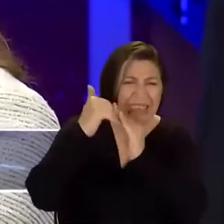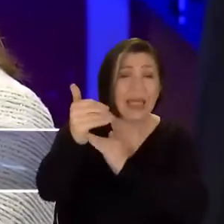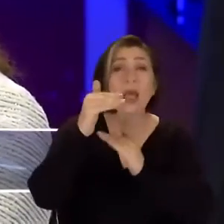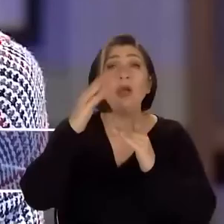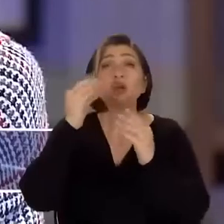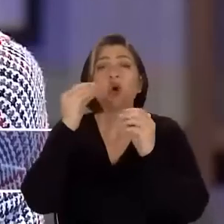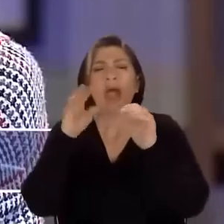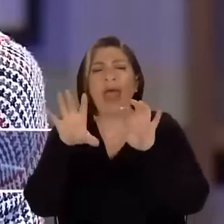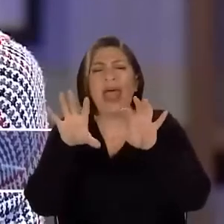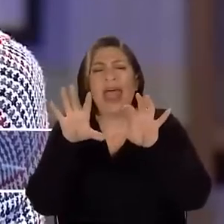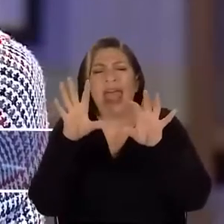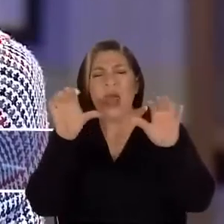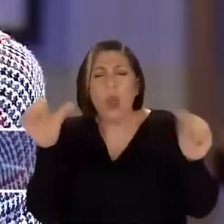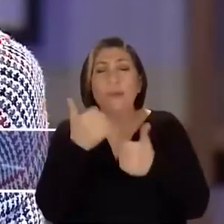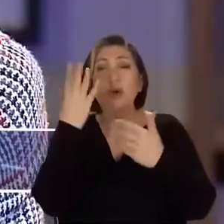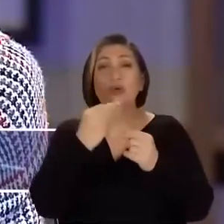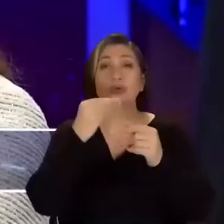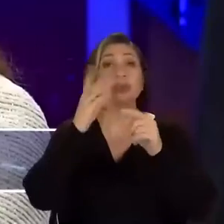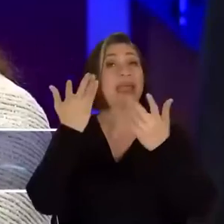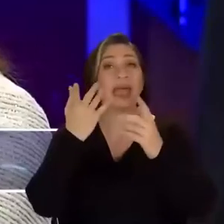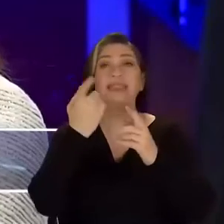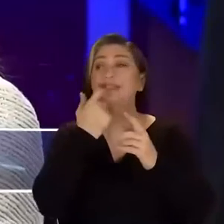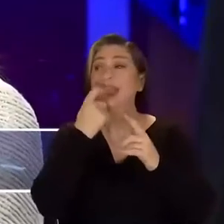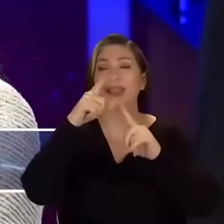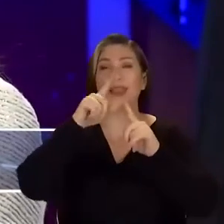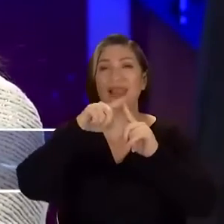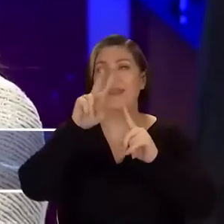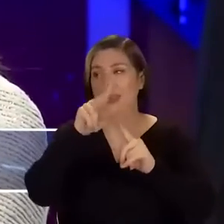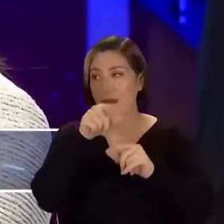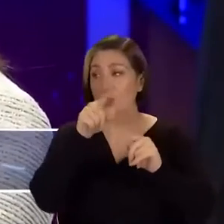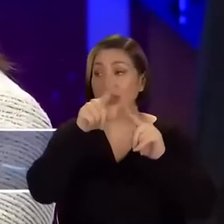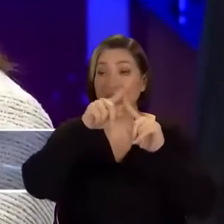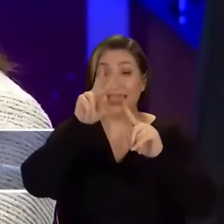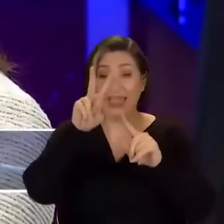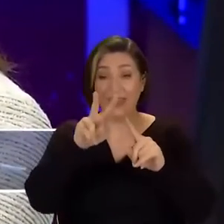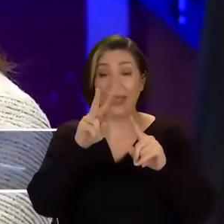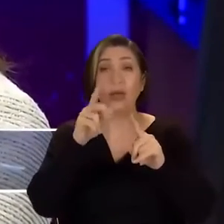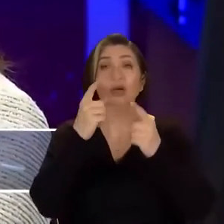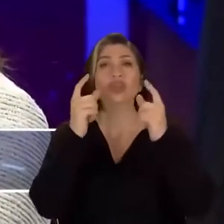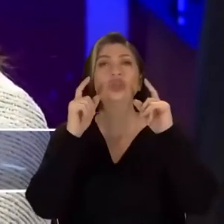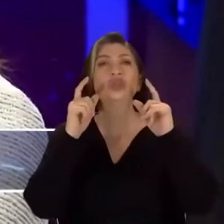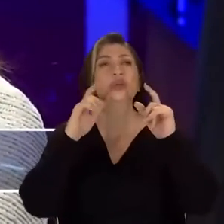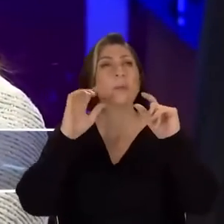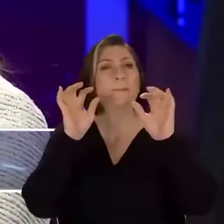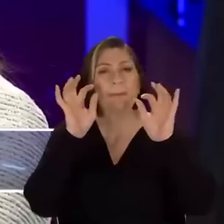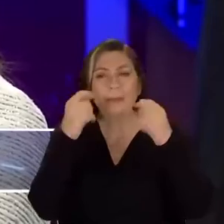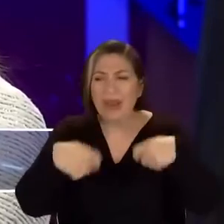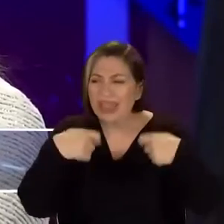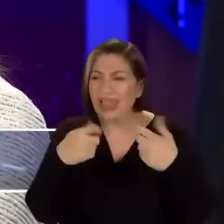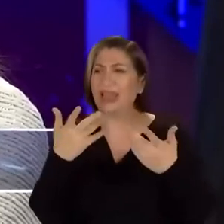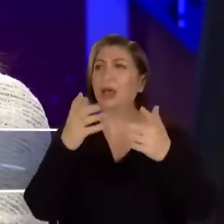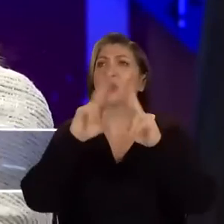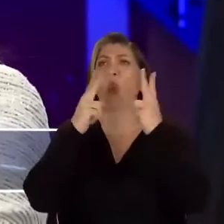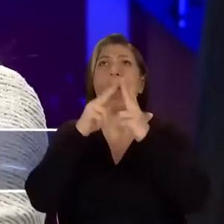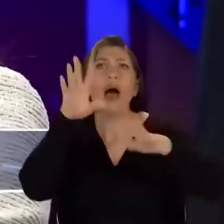bir teknolojinin çıktığı sene. Televizyon. Şimdi televizyonun sosyal pratiklerden tutun da hem teknolojiyi hem